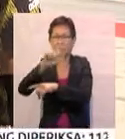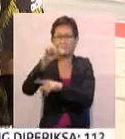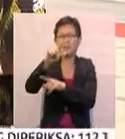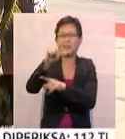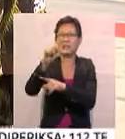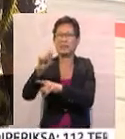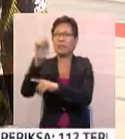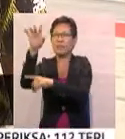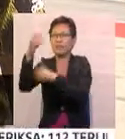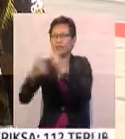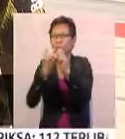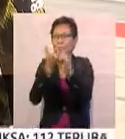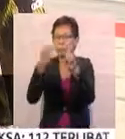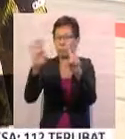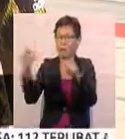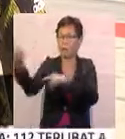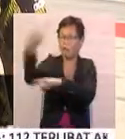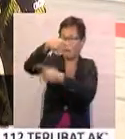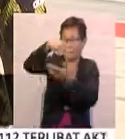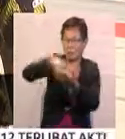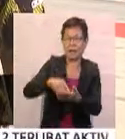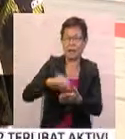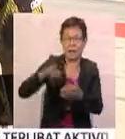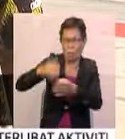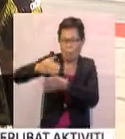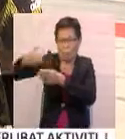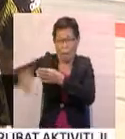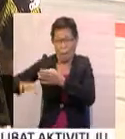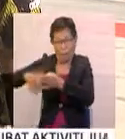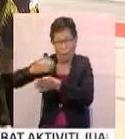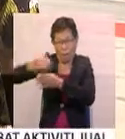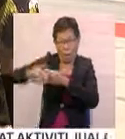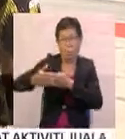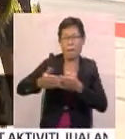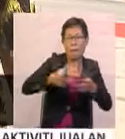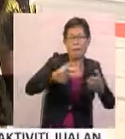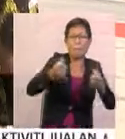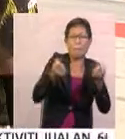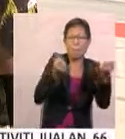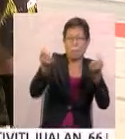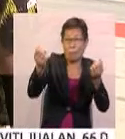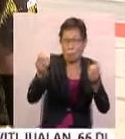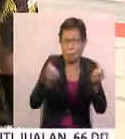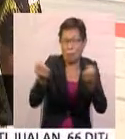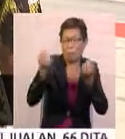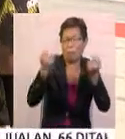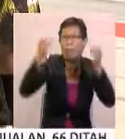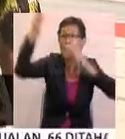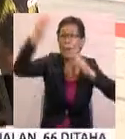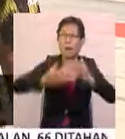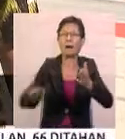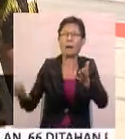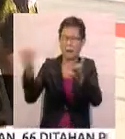Festival 2019 hari ini. Belum berakhir di sini, pelumba negara akan beraksi kembali